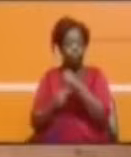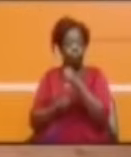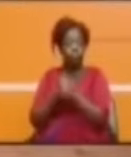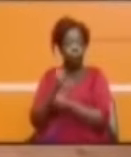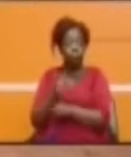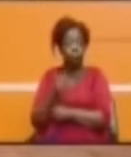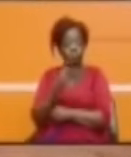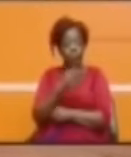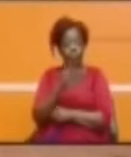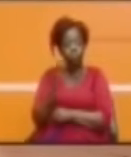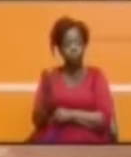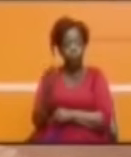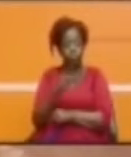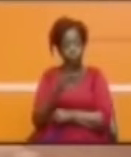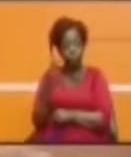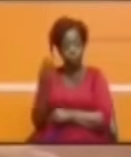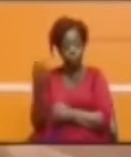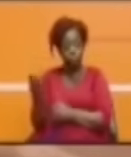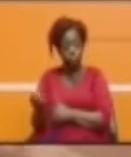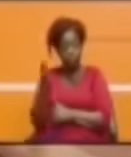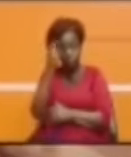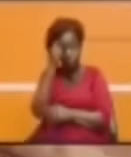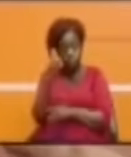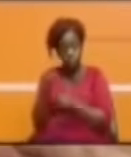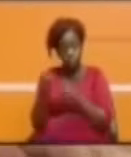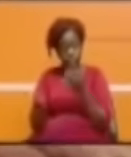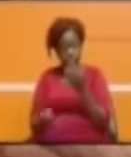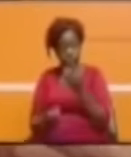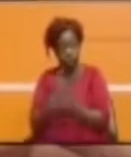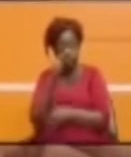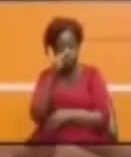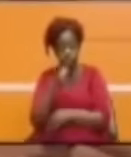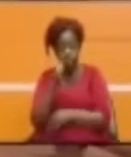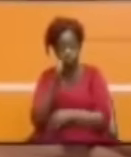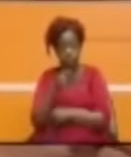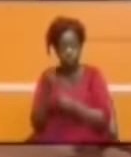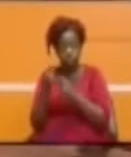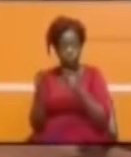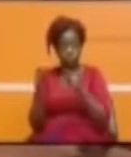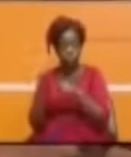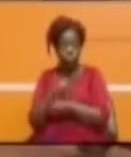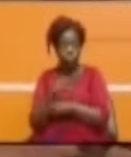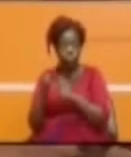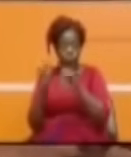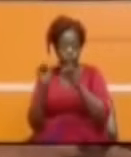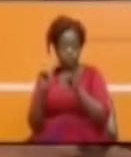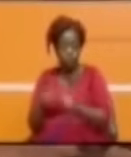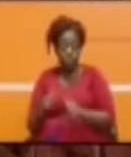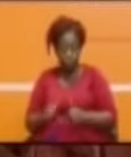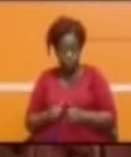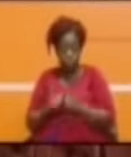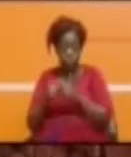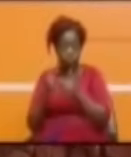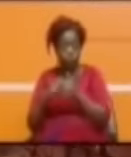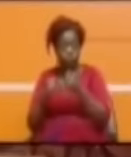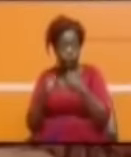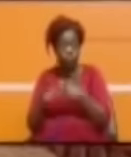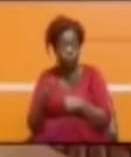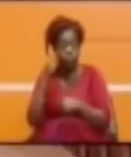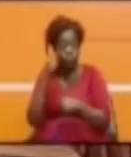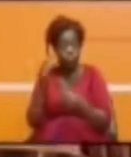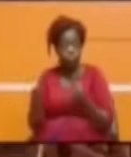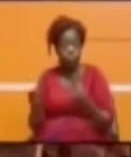2024. Wadde nga gavumenti yawola okusaba abantu ssekinnoomu okutandika amasomero naye yasigala erondoola ebikolebwayo okulaba nga